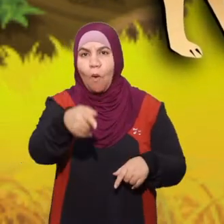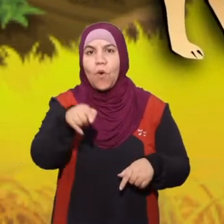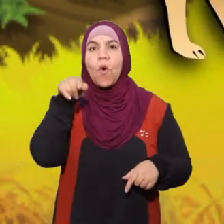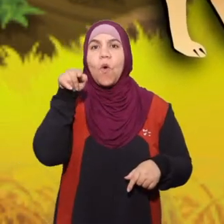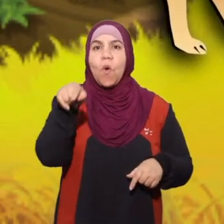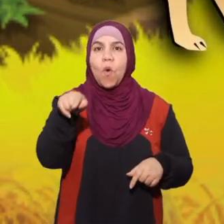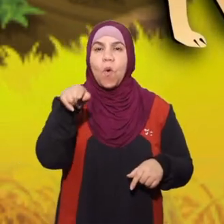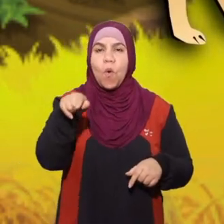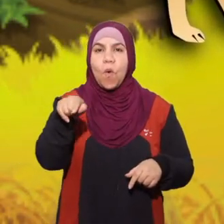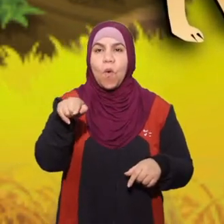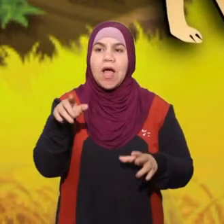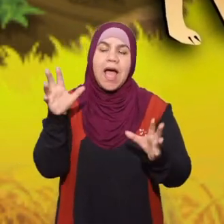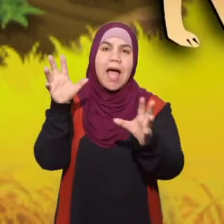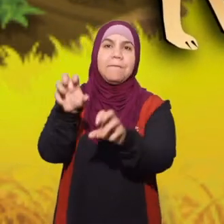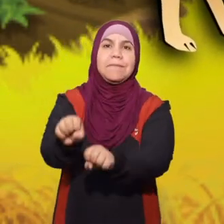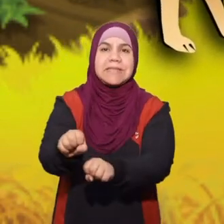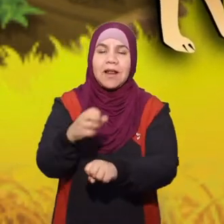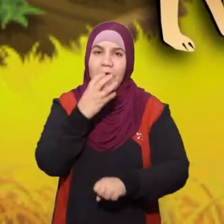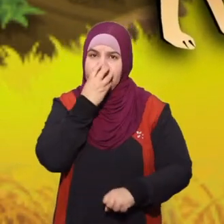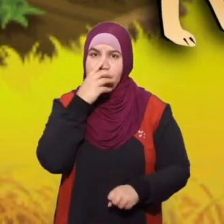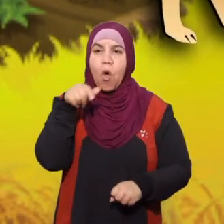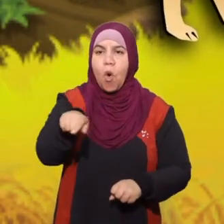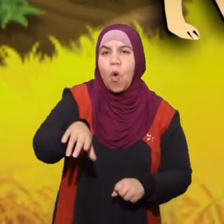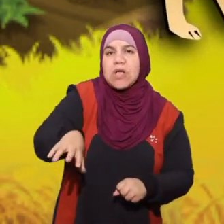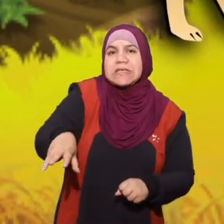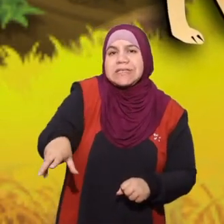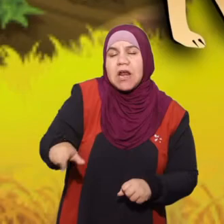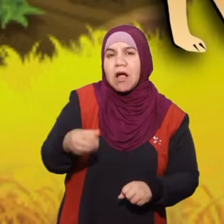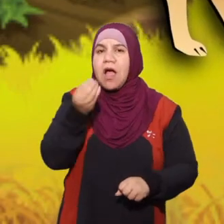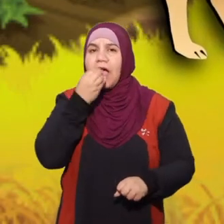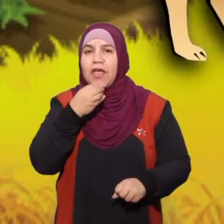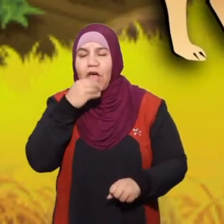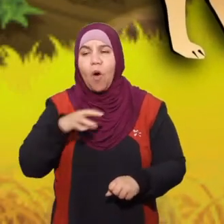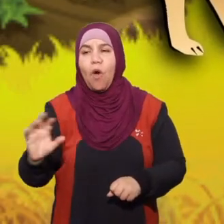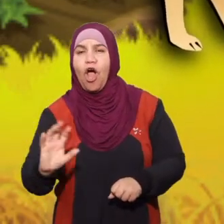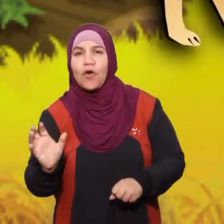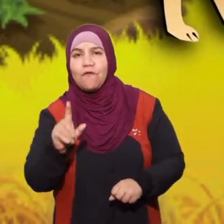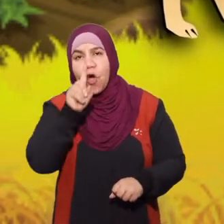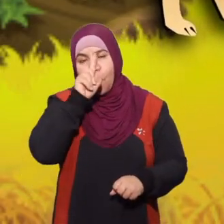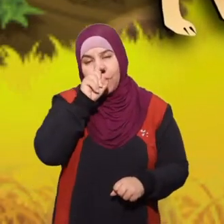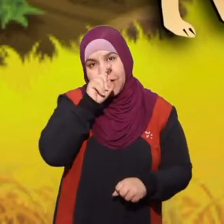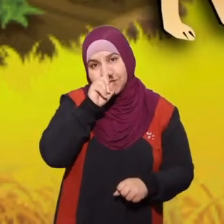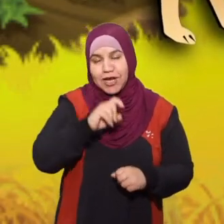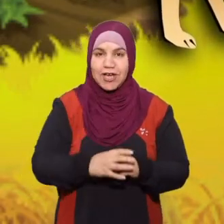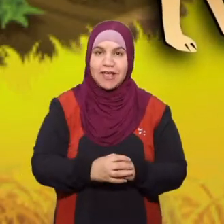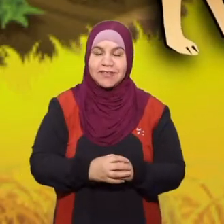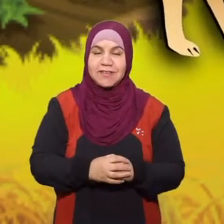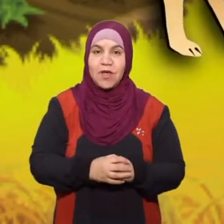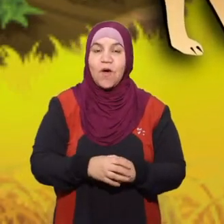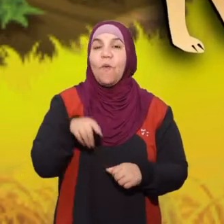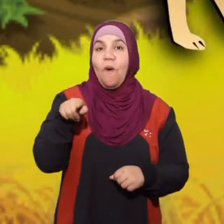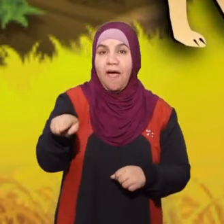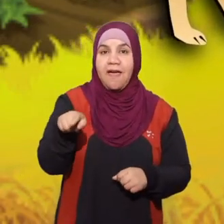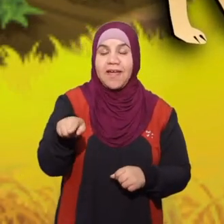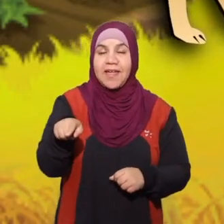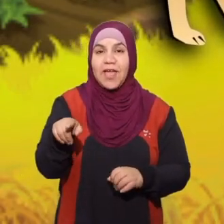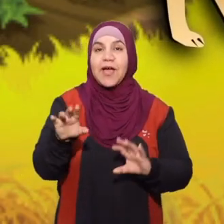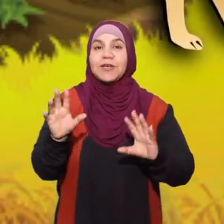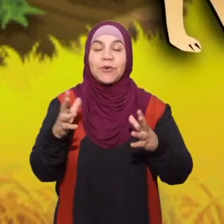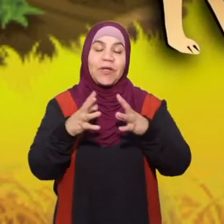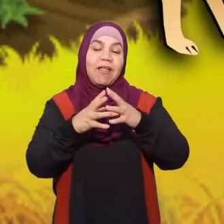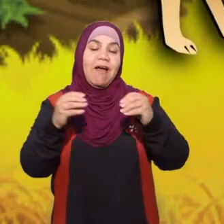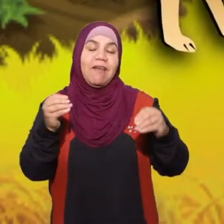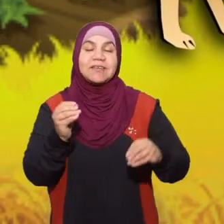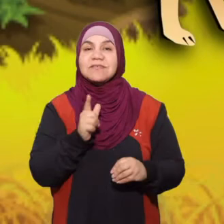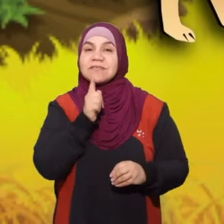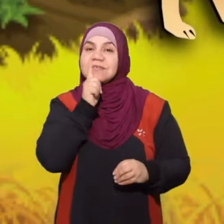له: لقد أمسكنا بالذئب الذي سرق الجداء والخراف والدجاجات. وهكذا